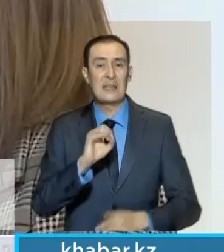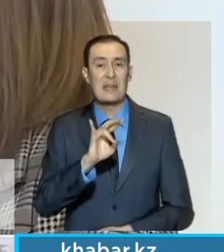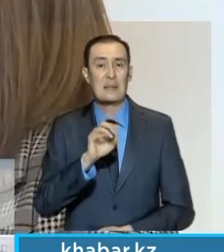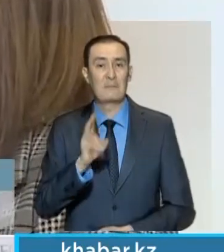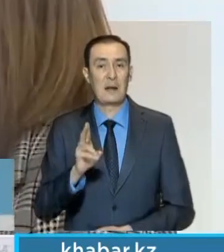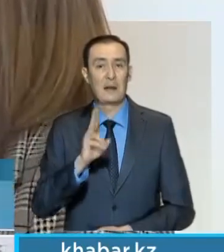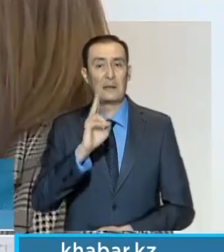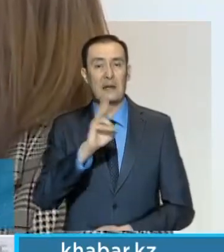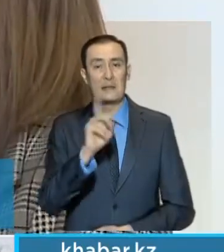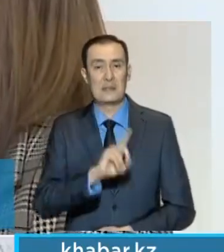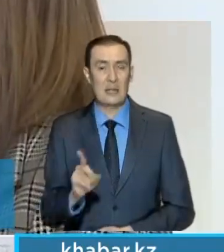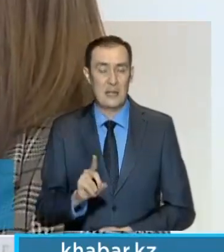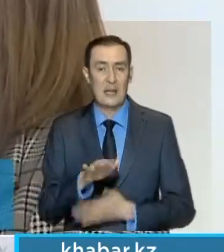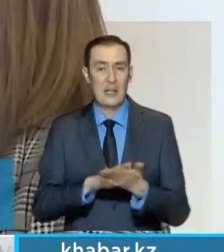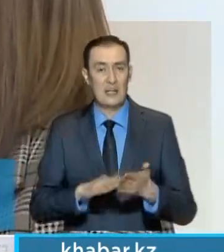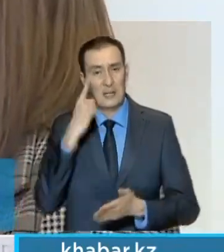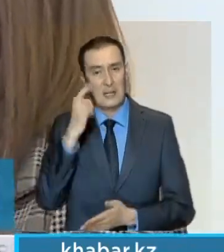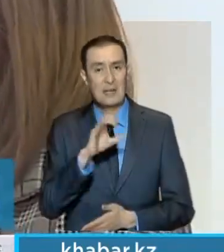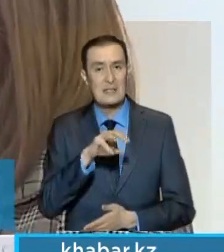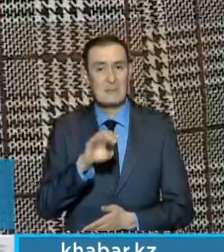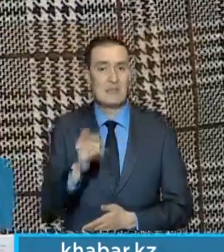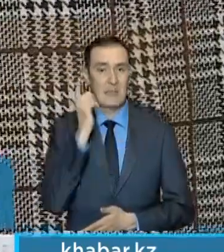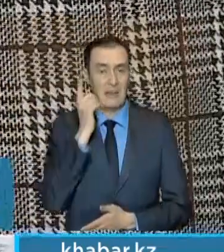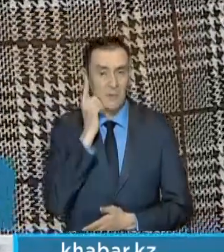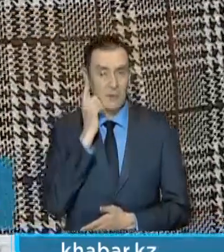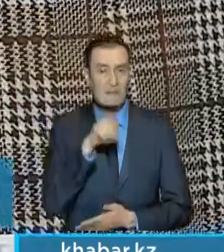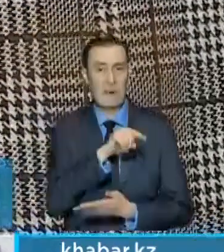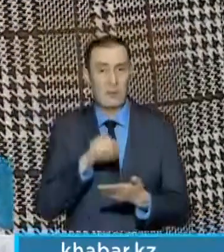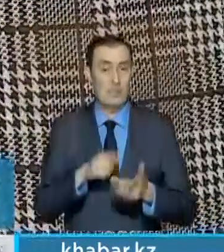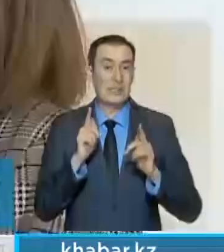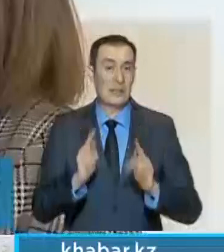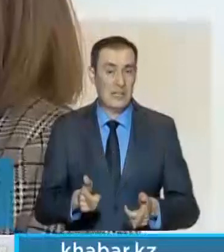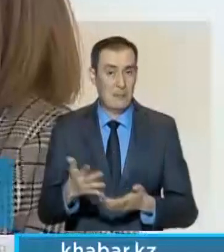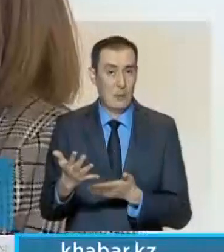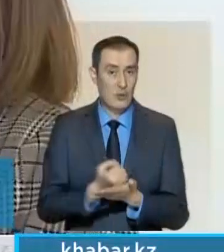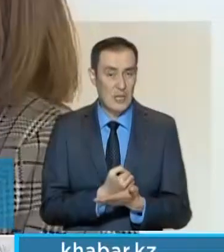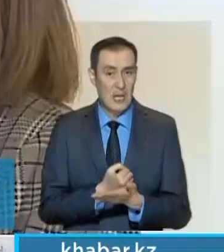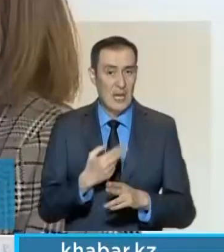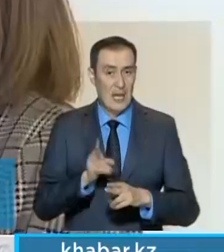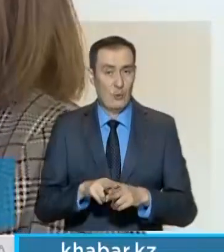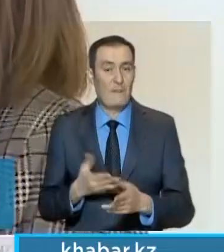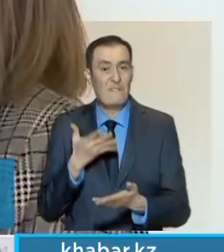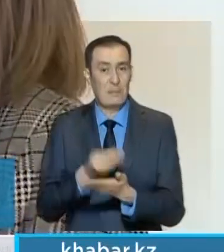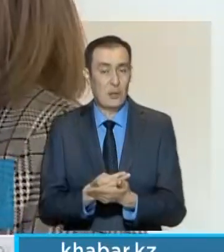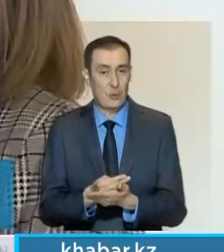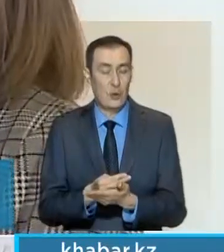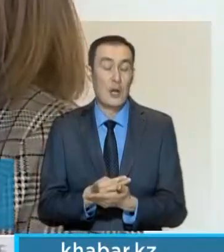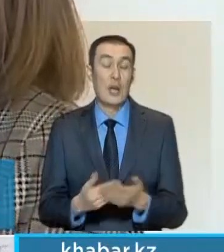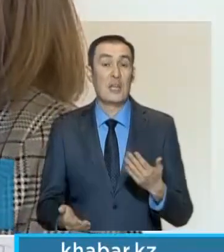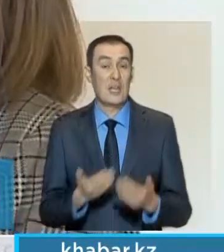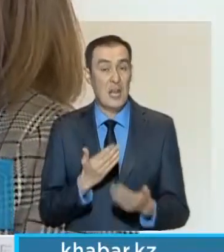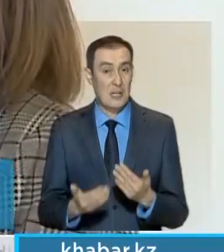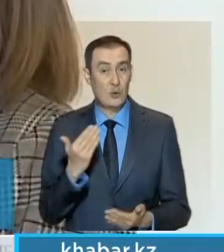после чего гражданину приходит SM на его мобильный телефон с вопросом Согласен ли он получить данную выплату